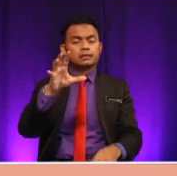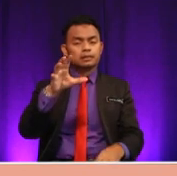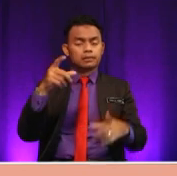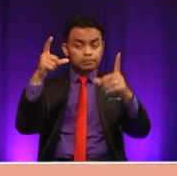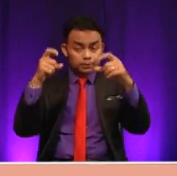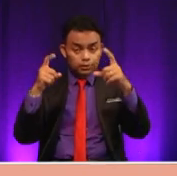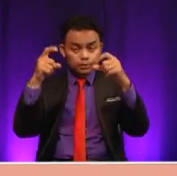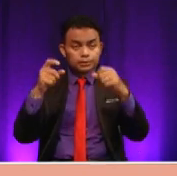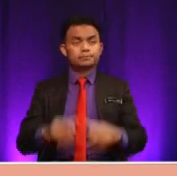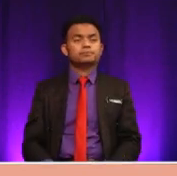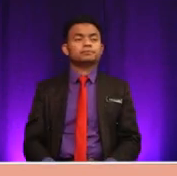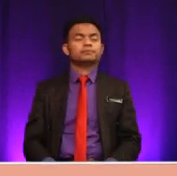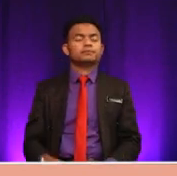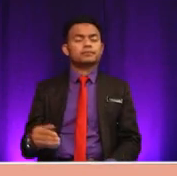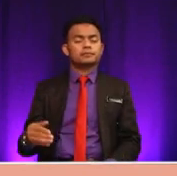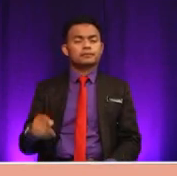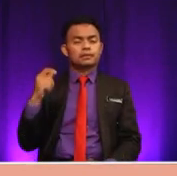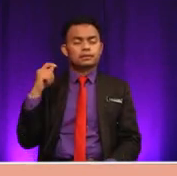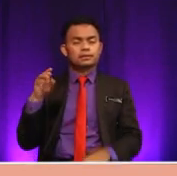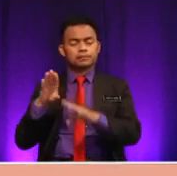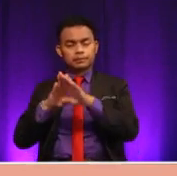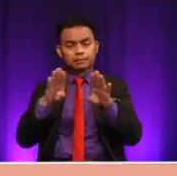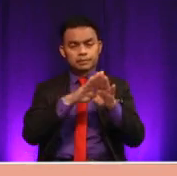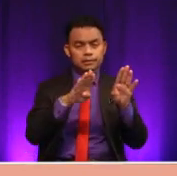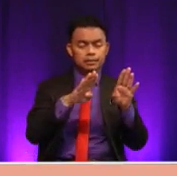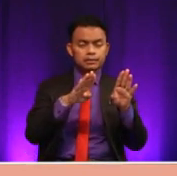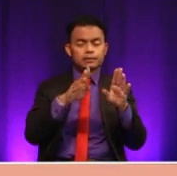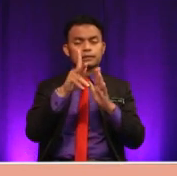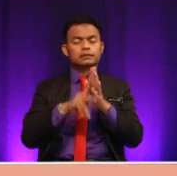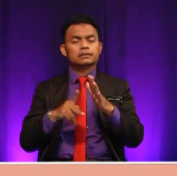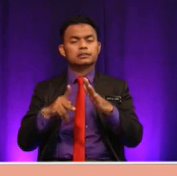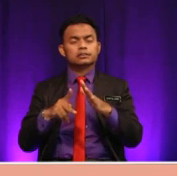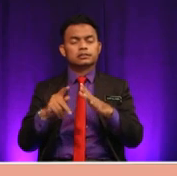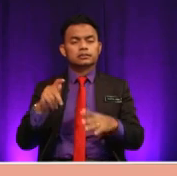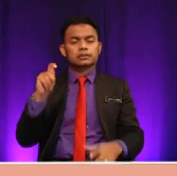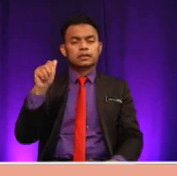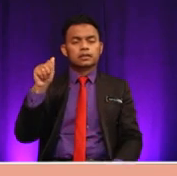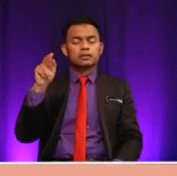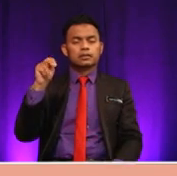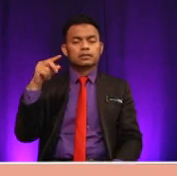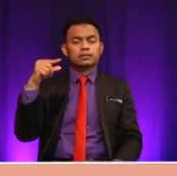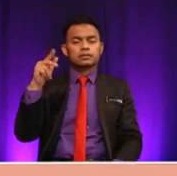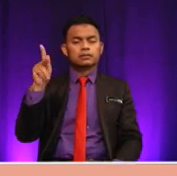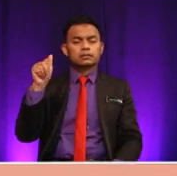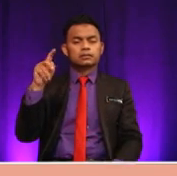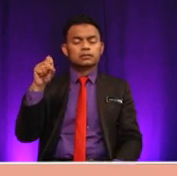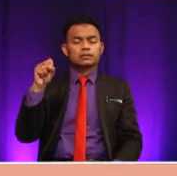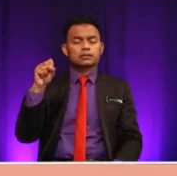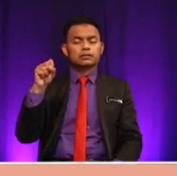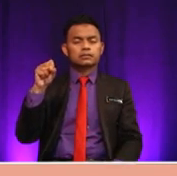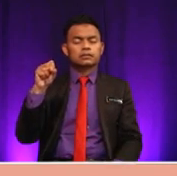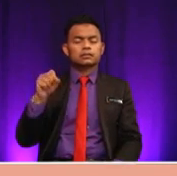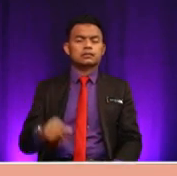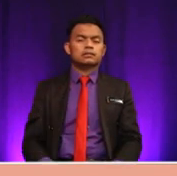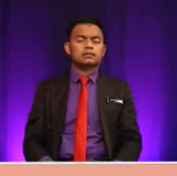tadi saya ada bagi tokoh biasaan antara ujian komponen kental dan ujian komponen kelajuan kalau kelajuan